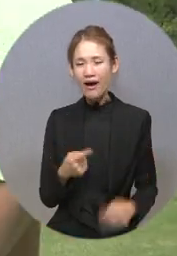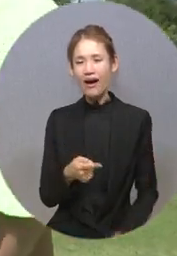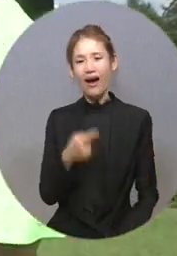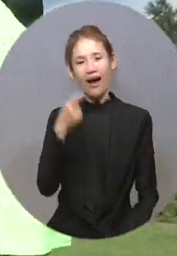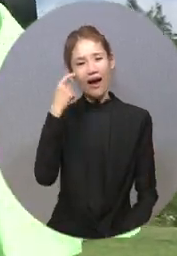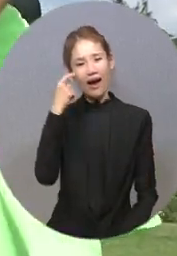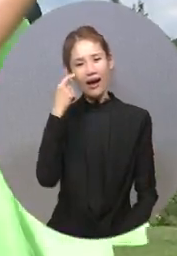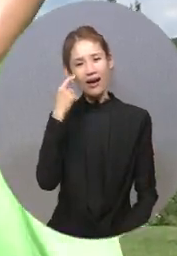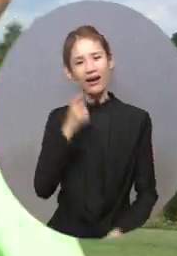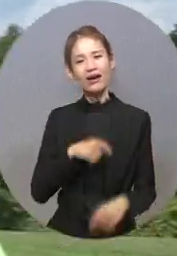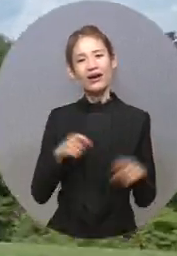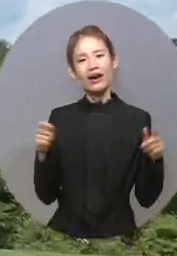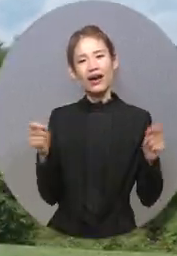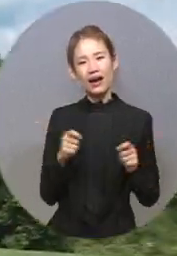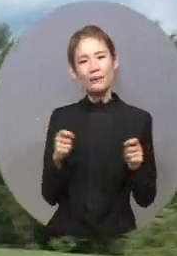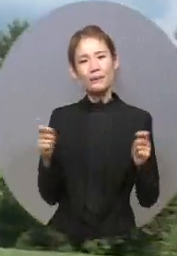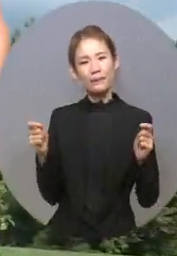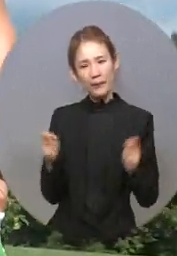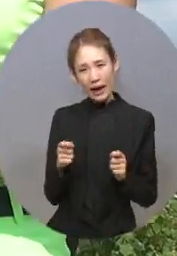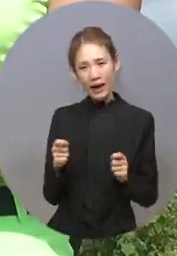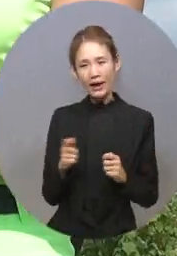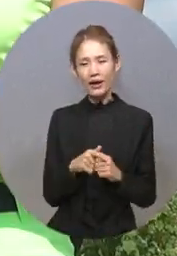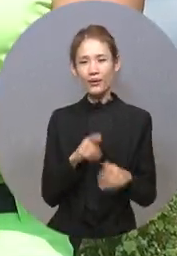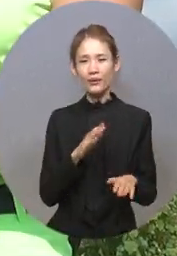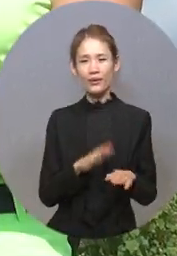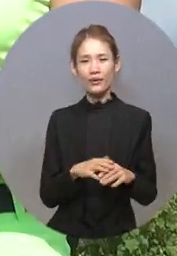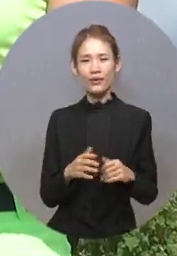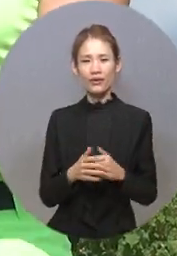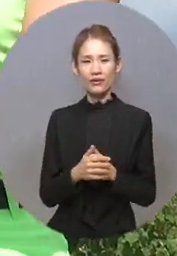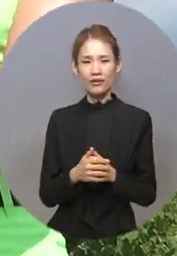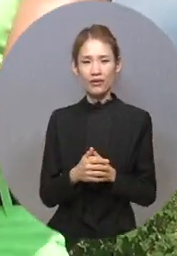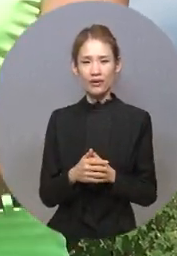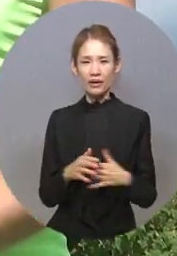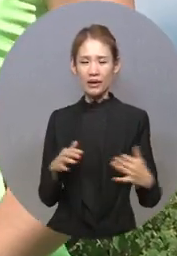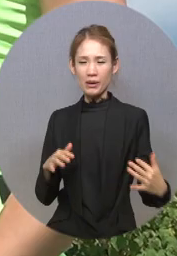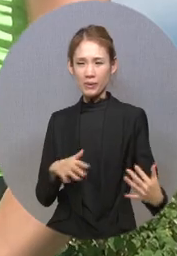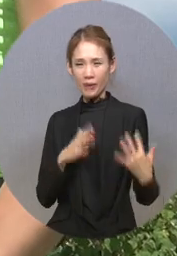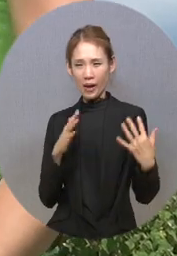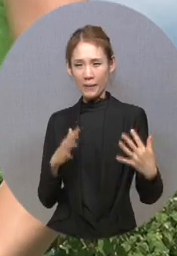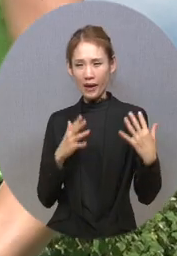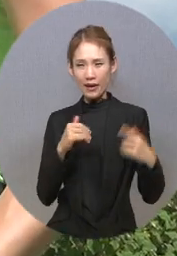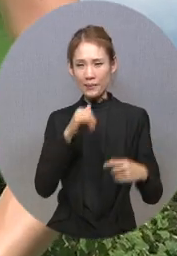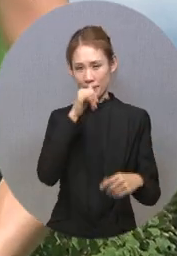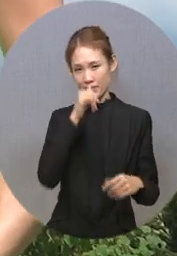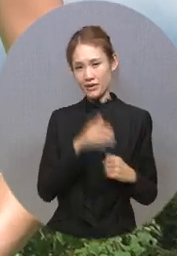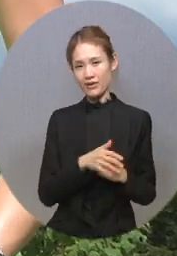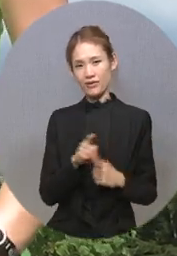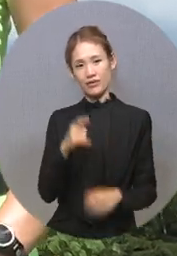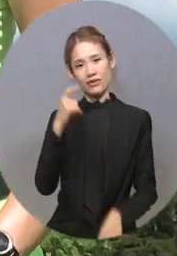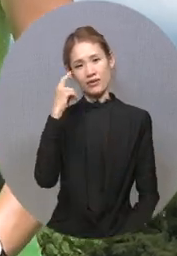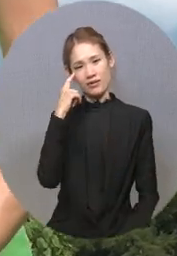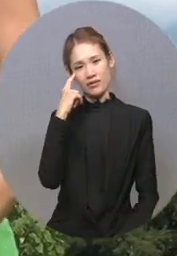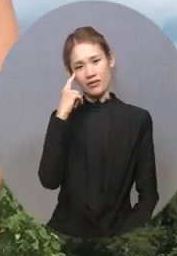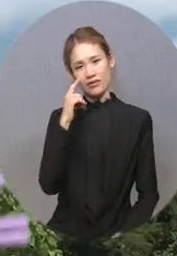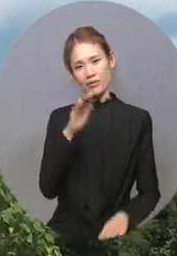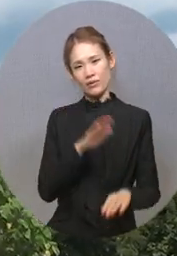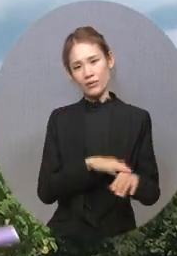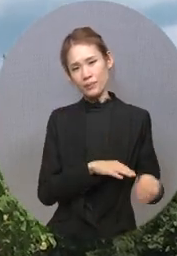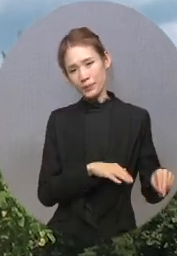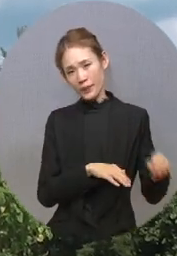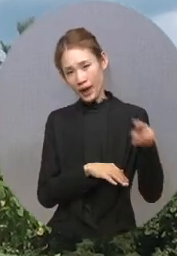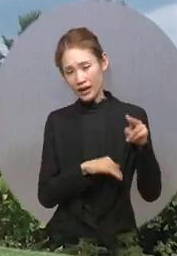나 짧게 끊어갈까 하고 왼쪽으로. 맞바람이라서. 야, 네가 이 정도는 아니다. 야, 진짜. 너 생각해봐. 왼쪽 그린에 치면